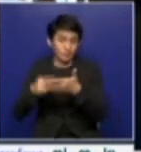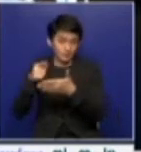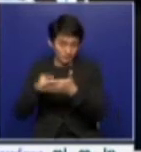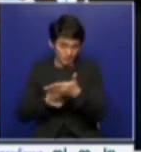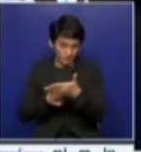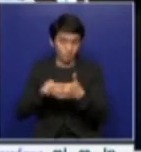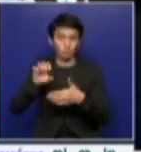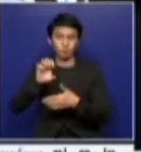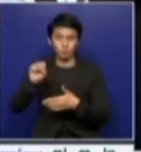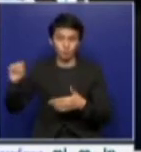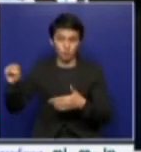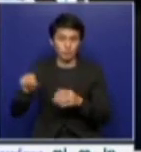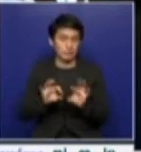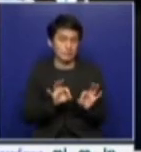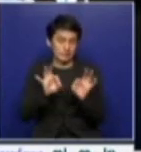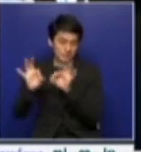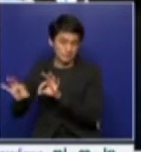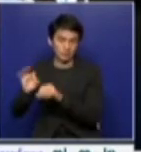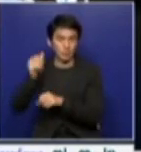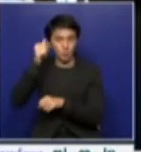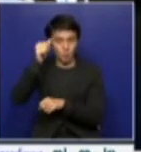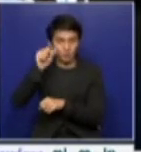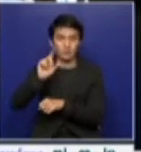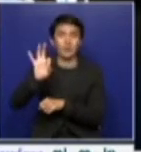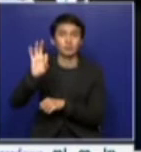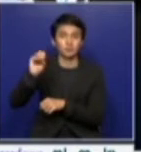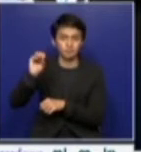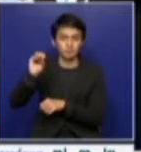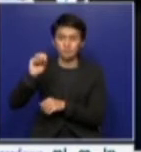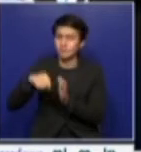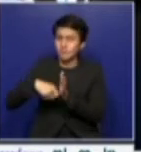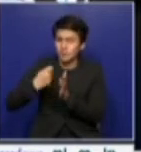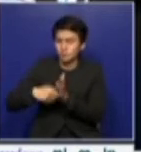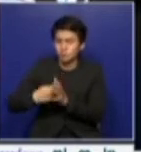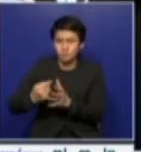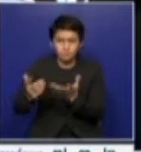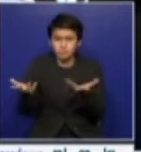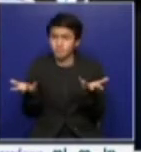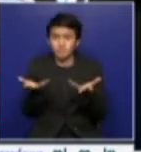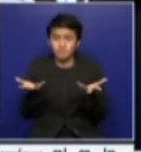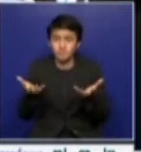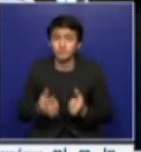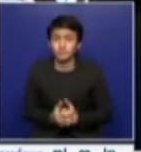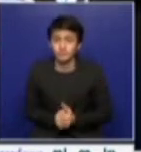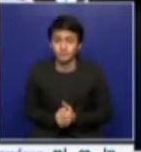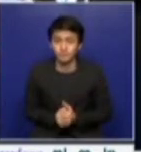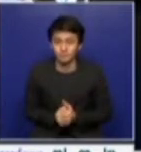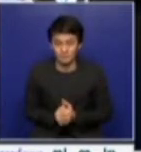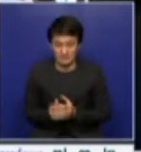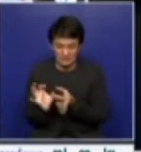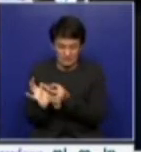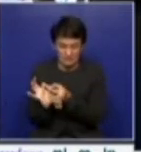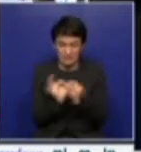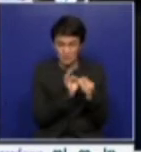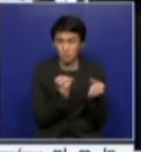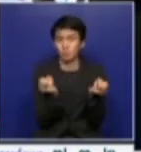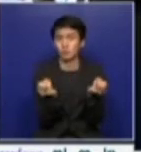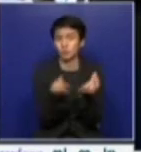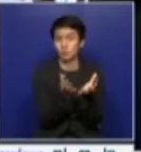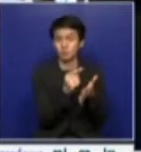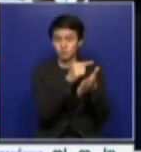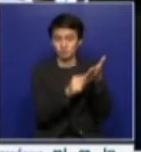แทนราษฎรออกไปอีก 90วันโดยไม่มีเหตุผลจะส่งผลให้การเลือกตั้งนั้น